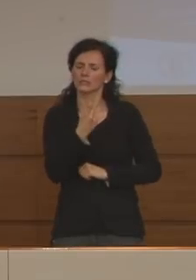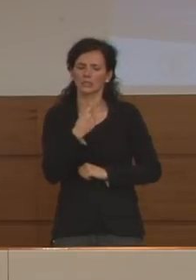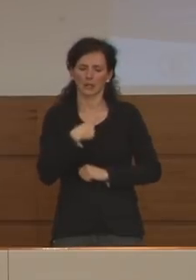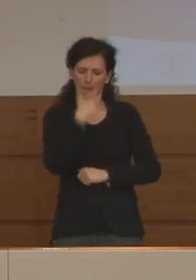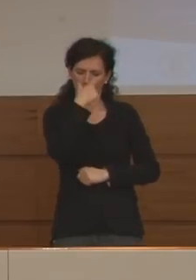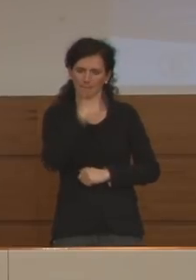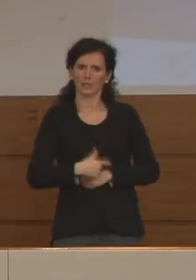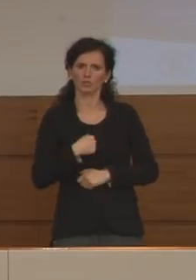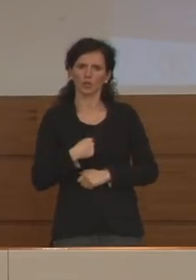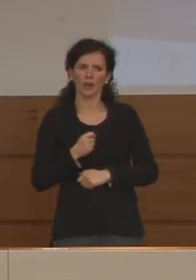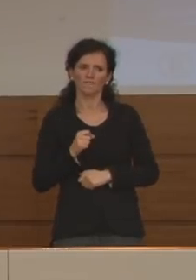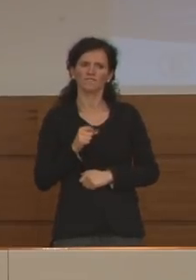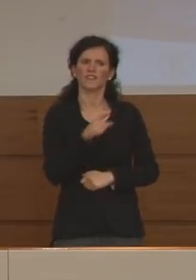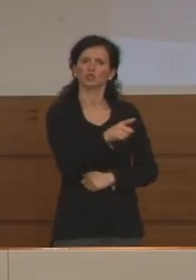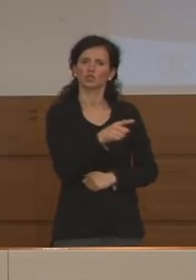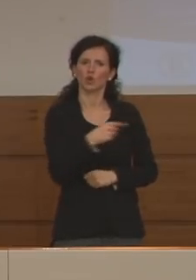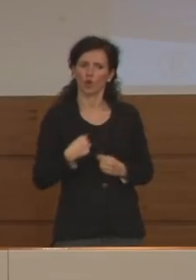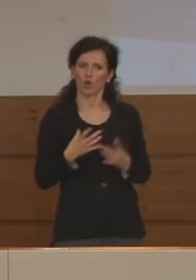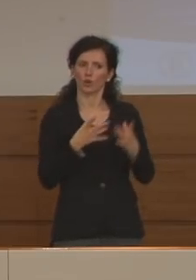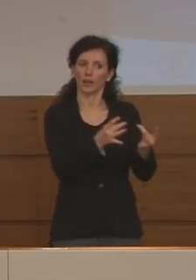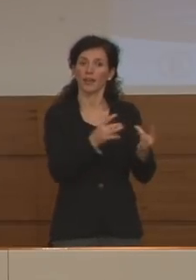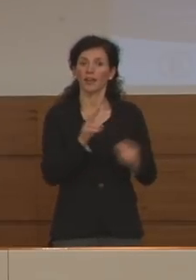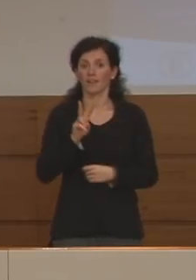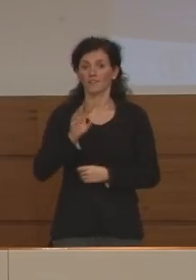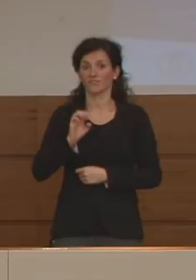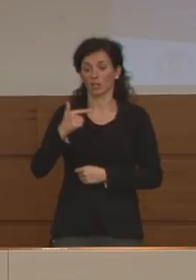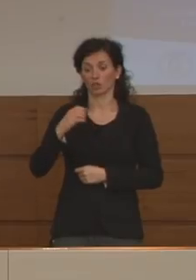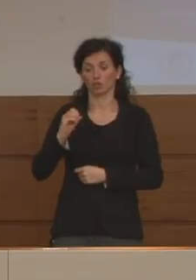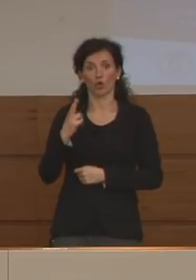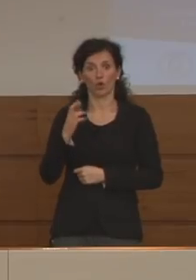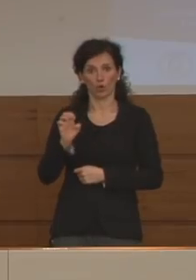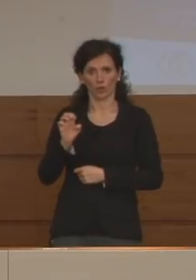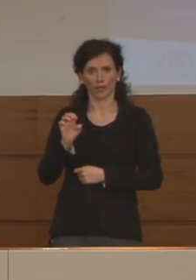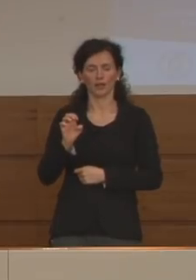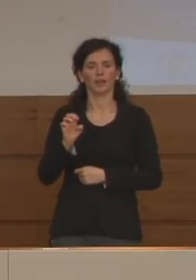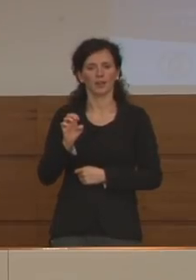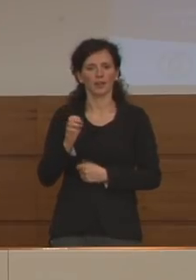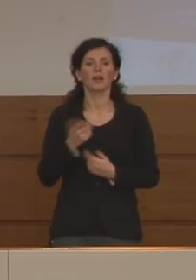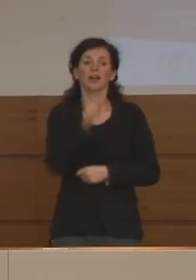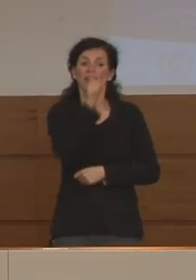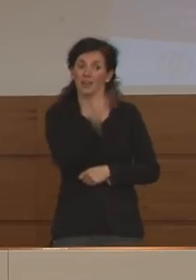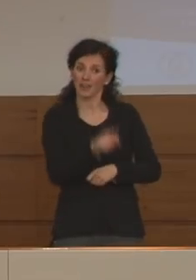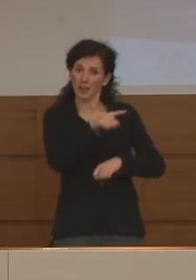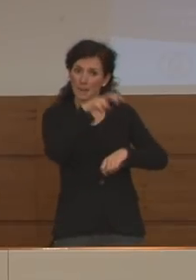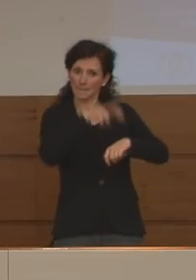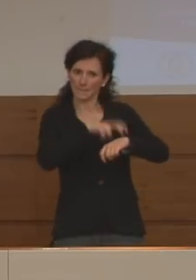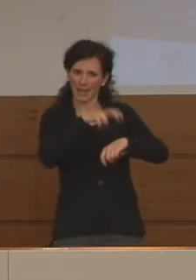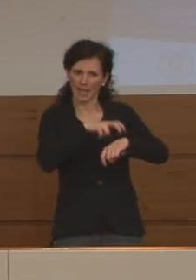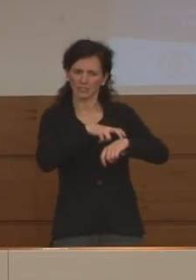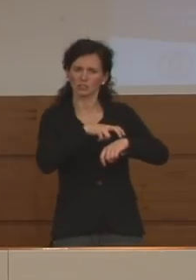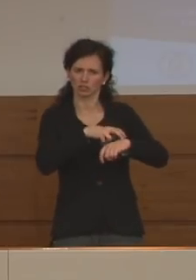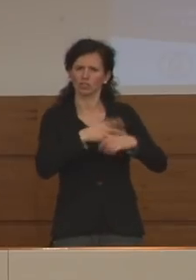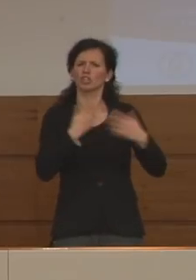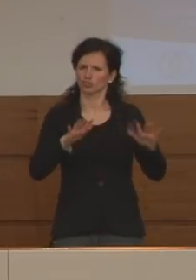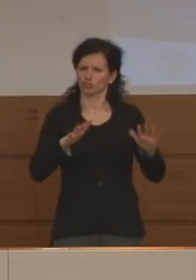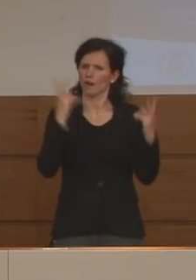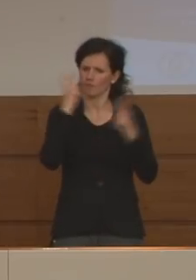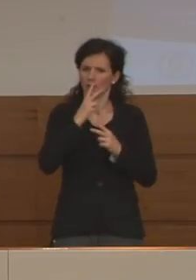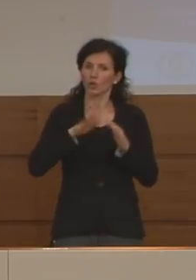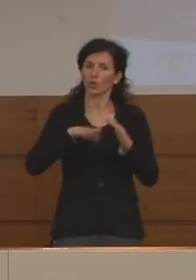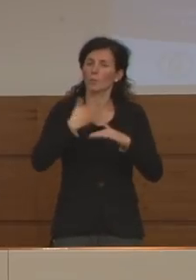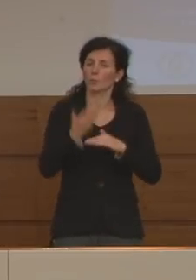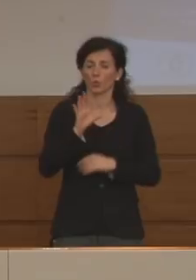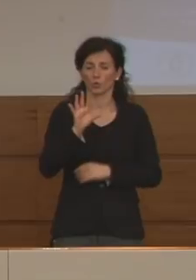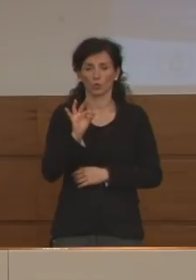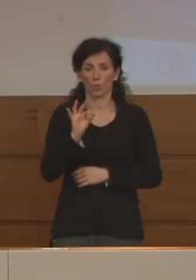che trasmettono il virus delle persone che possono contagiare altre per quanto riguarda i medici in particolare i corsi sono stati più di 50 medici deceduti